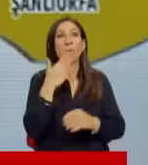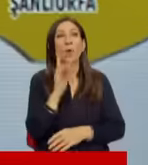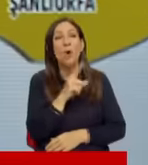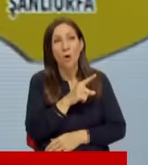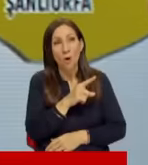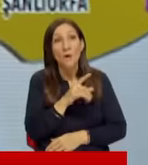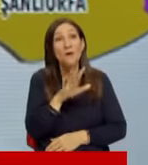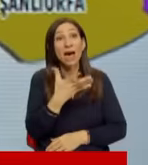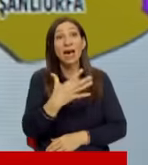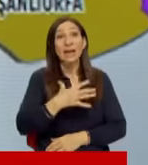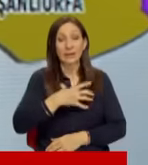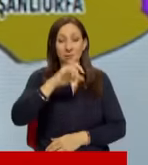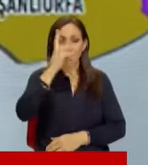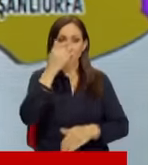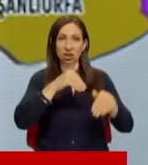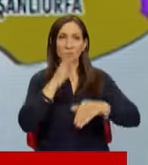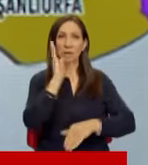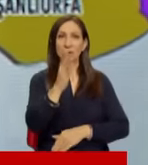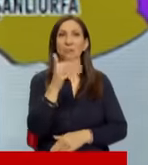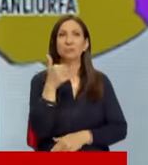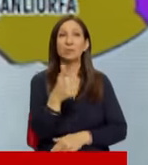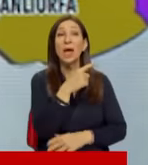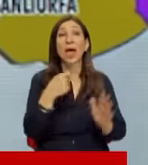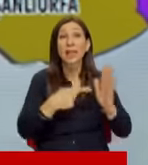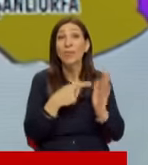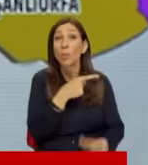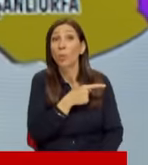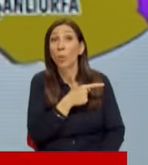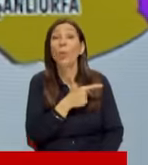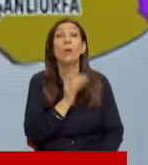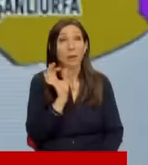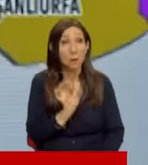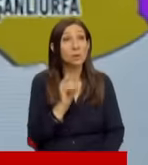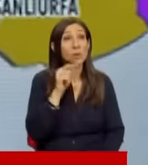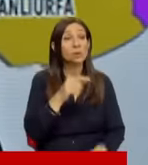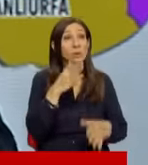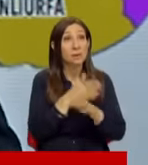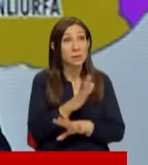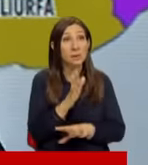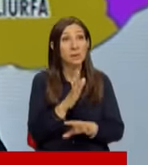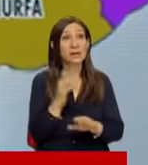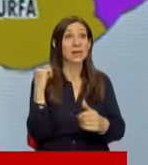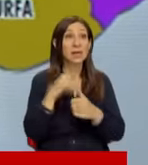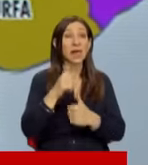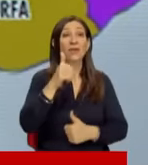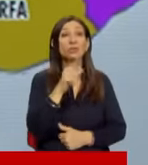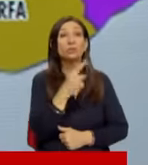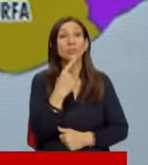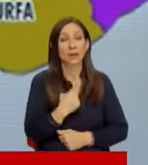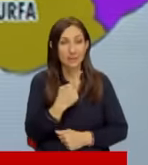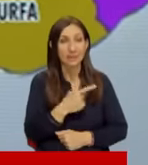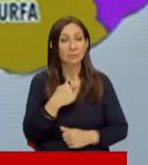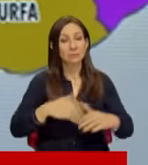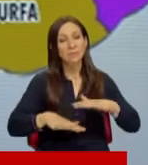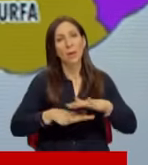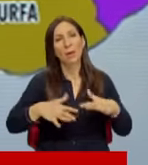olmayacağını veya kendi başına seçime gireceğine zaten ilişkin... Zaten hedefi buydu. Hedefi buydu. Yani şu anda aslında yeniden Refah şunu söyledi: benim